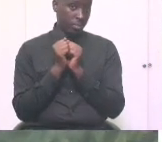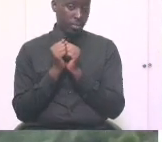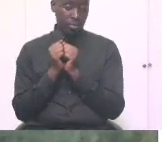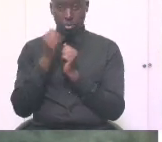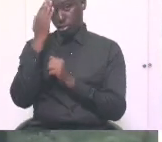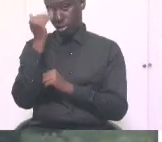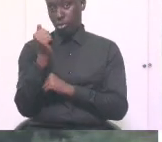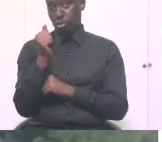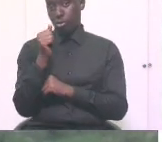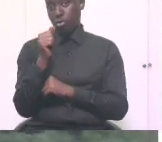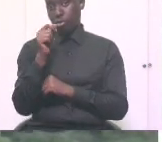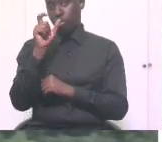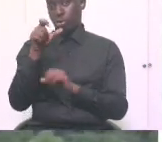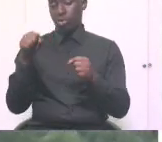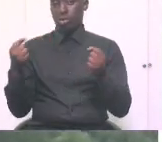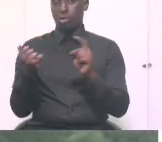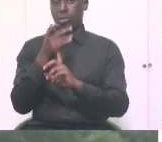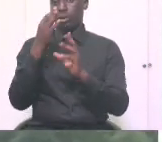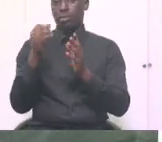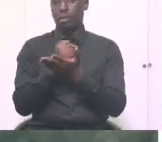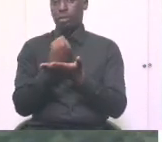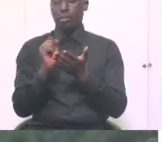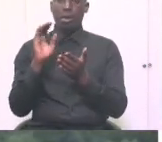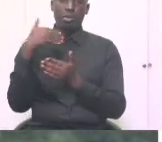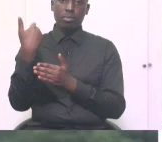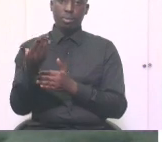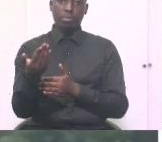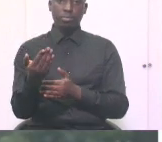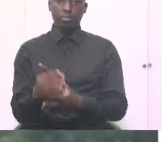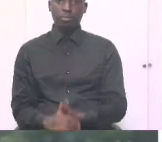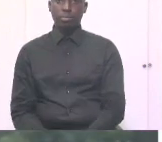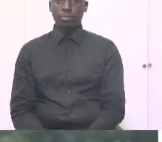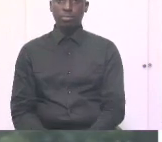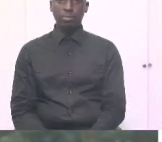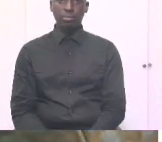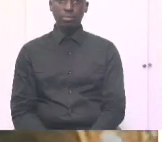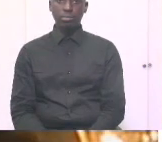ngo umuturage abe yabona ibyangombwa noneho